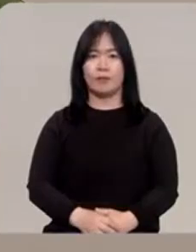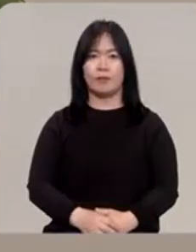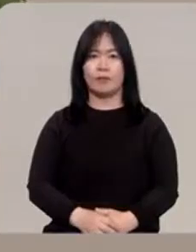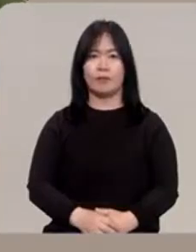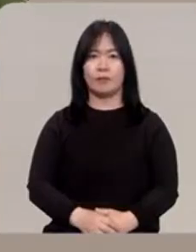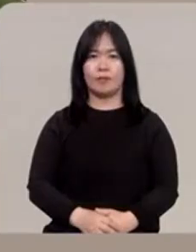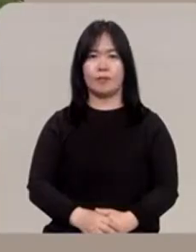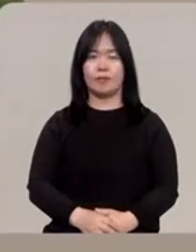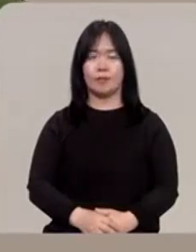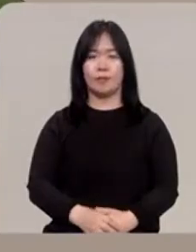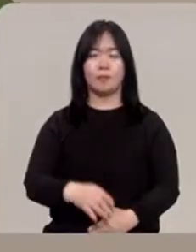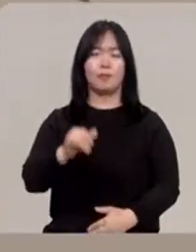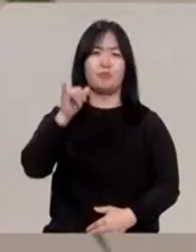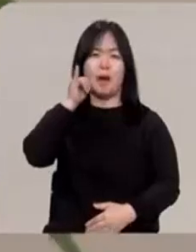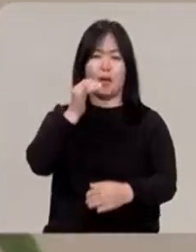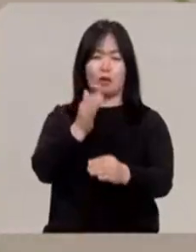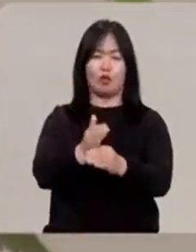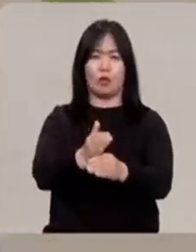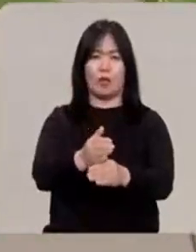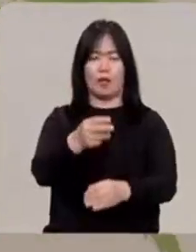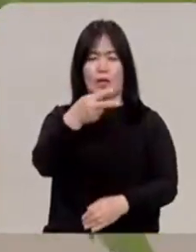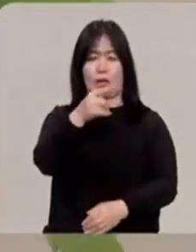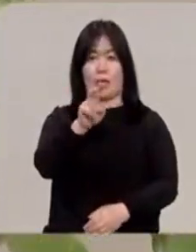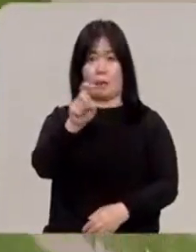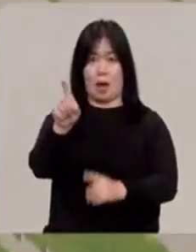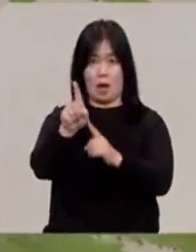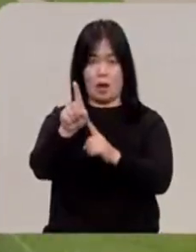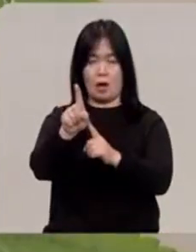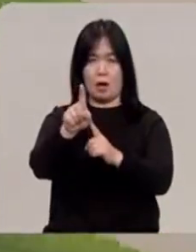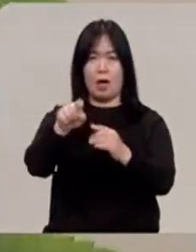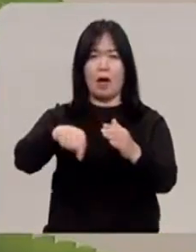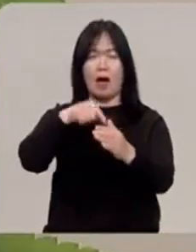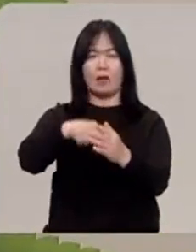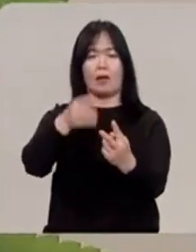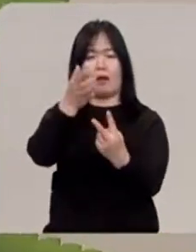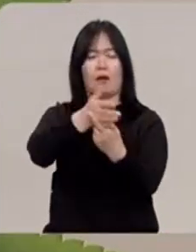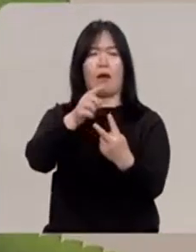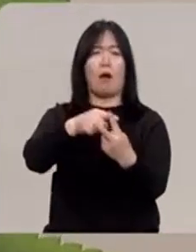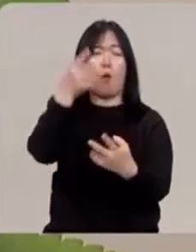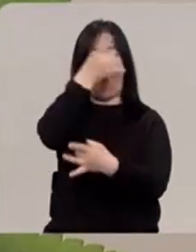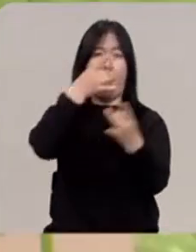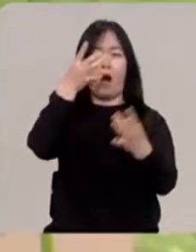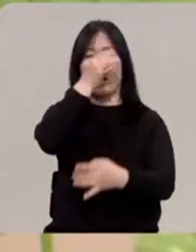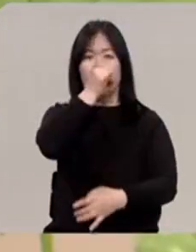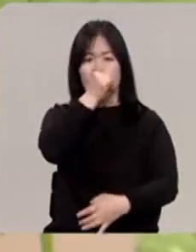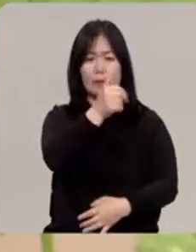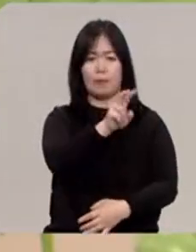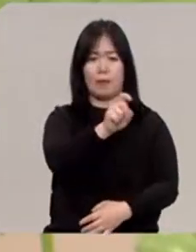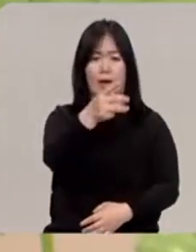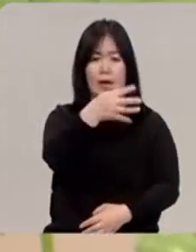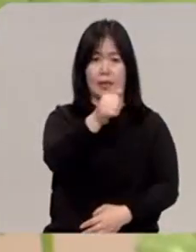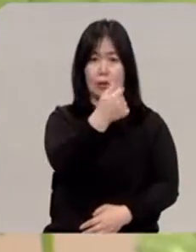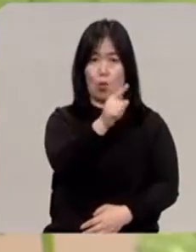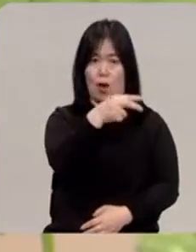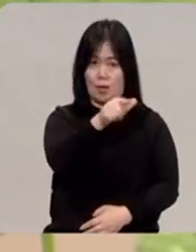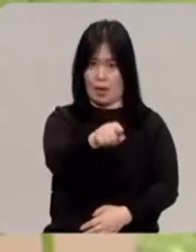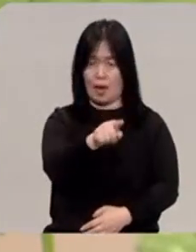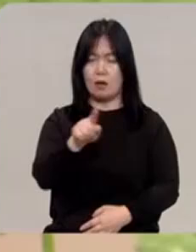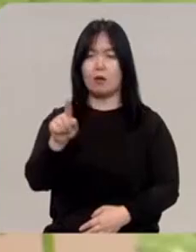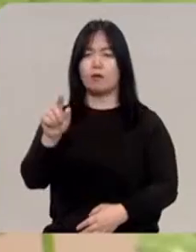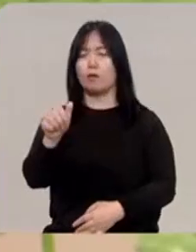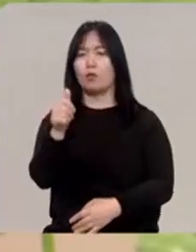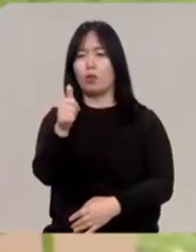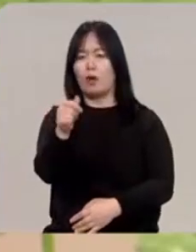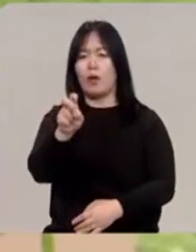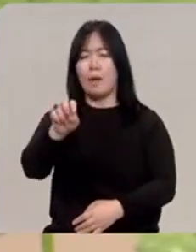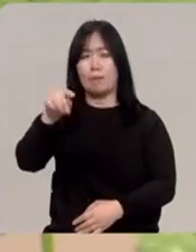취재했습니다 마약류 가운데 하나인 대마이 대마는 환각 성분이 있는 발효 하나와 그것이 없는 햄프로